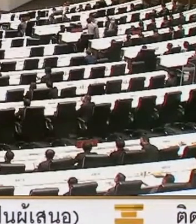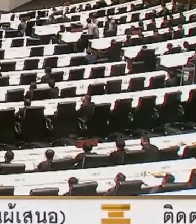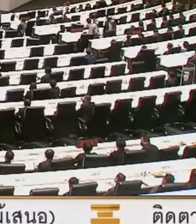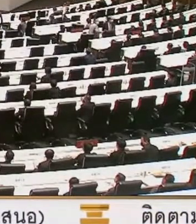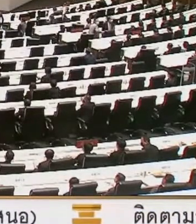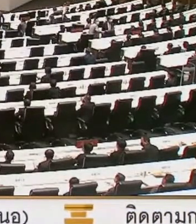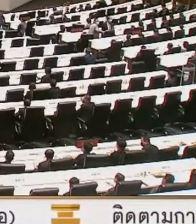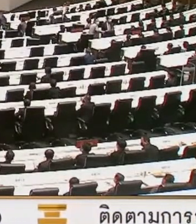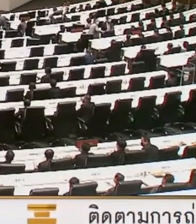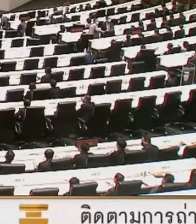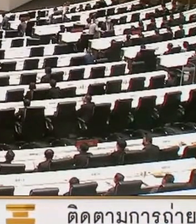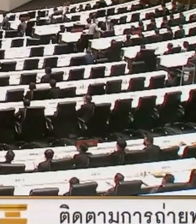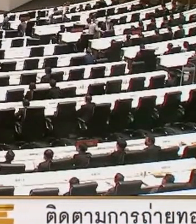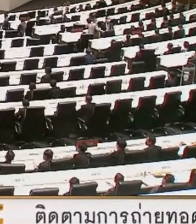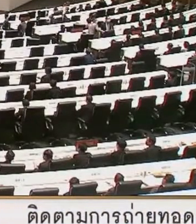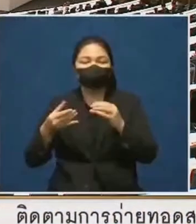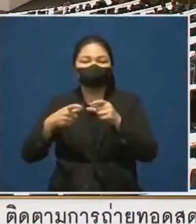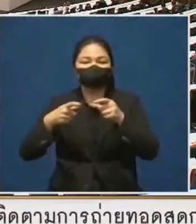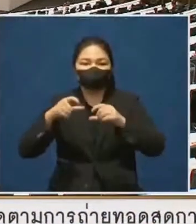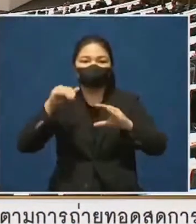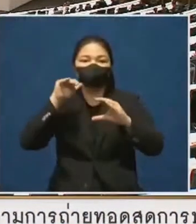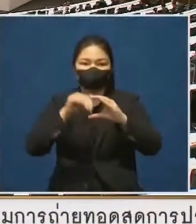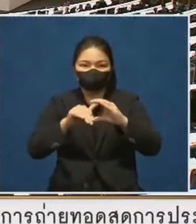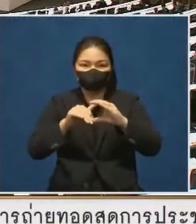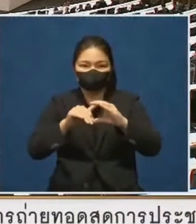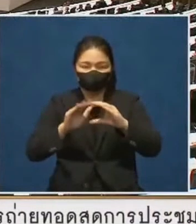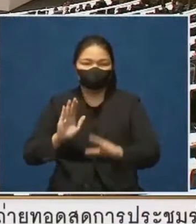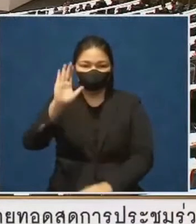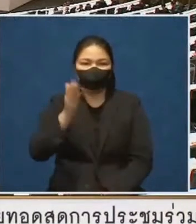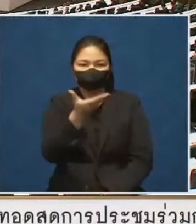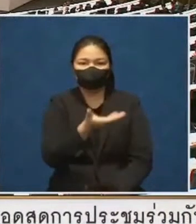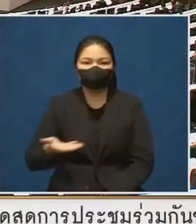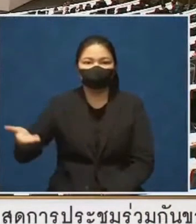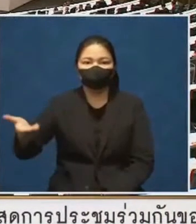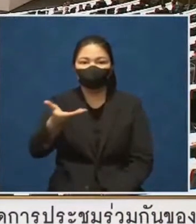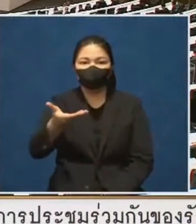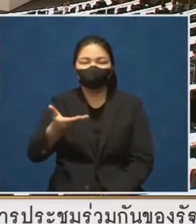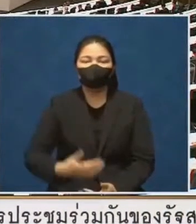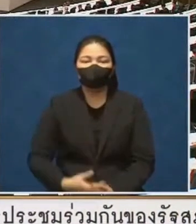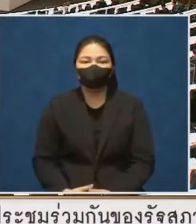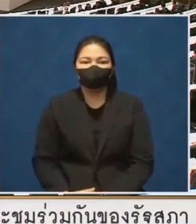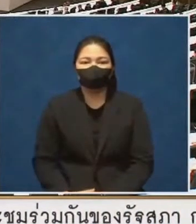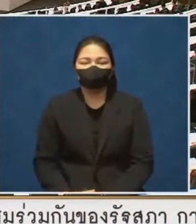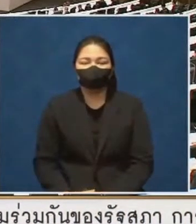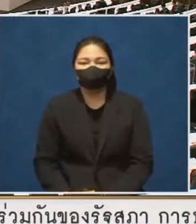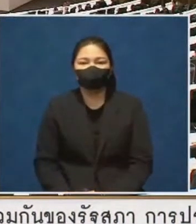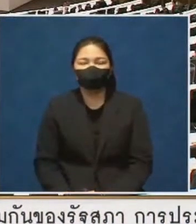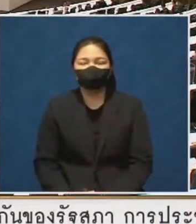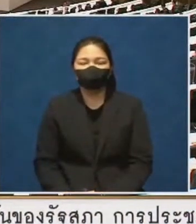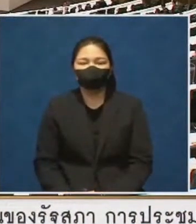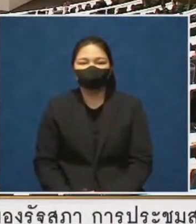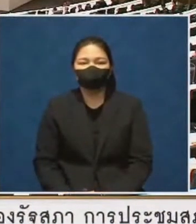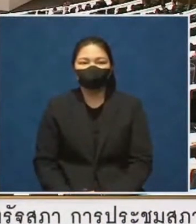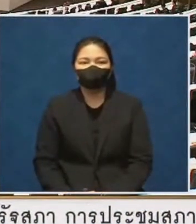นะฮะเออก็น่าสนใจครับกับการอภิปรายแบบไม่ลงมติด้านหนึ่งแม้ว่าจะไม่ลงมติไม่ต้องห่วงนะ